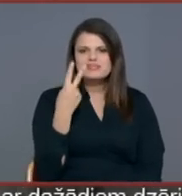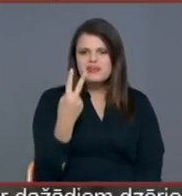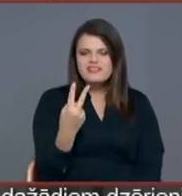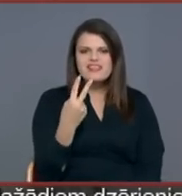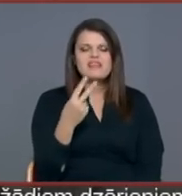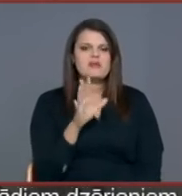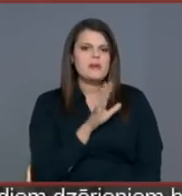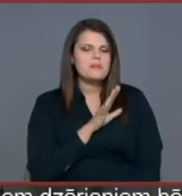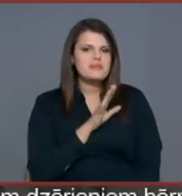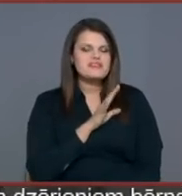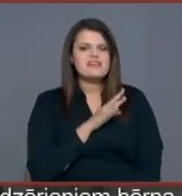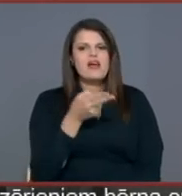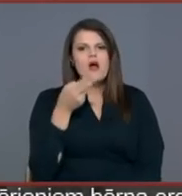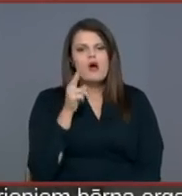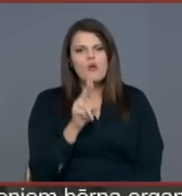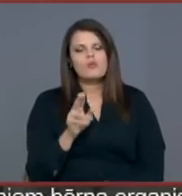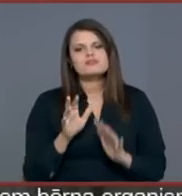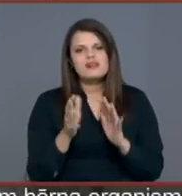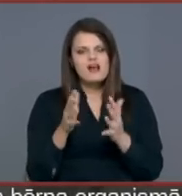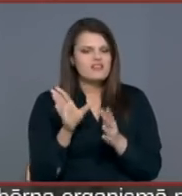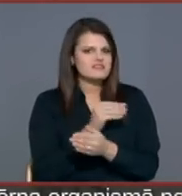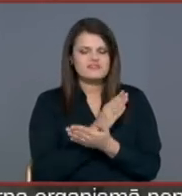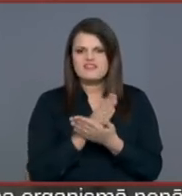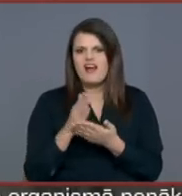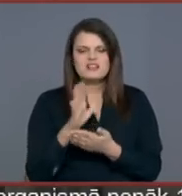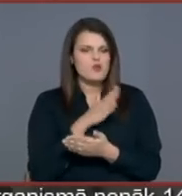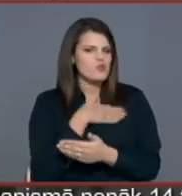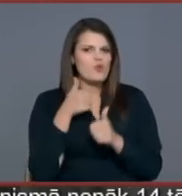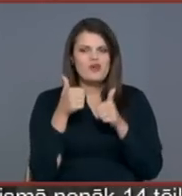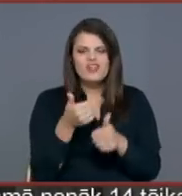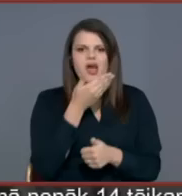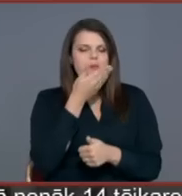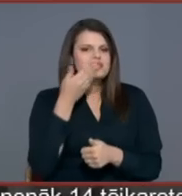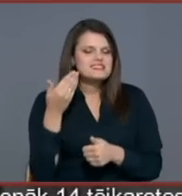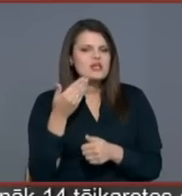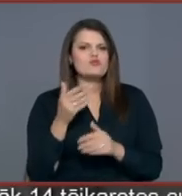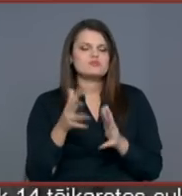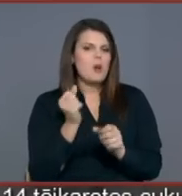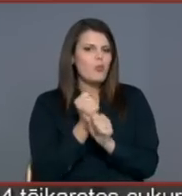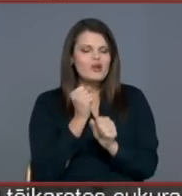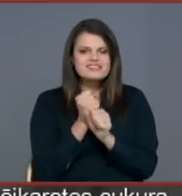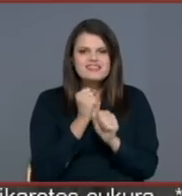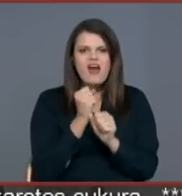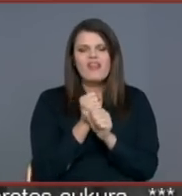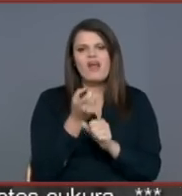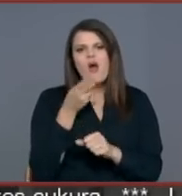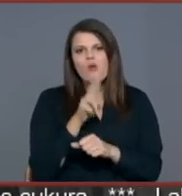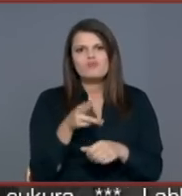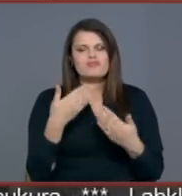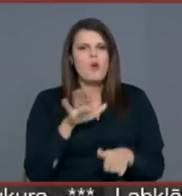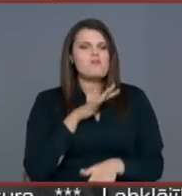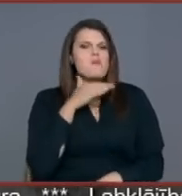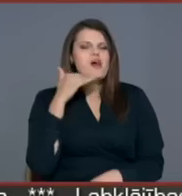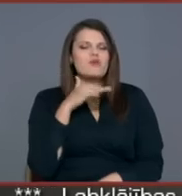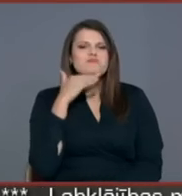grādi un katls. Un viss siltums bija ļoti labs, un apkura strādāja un pa daudz vēl bija,